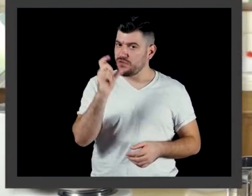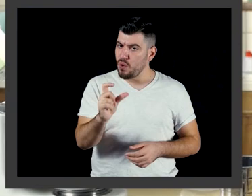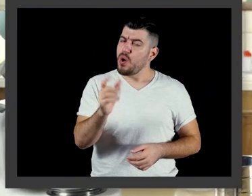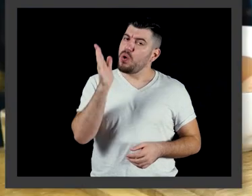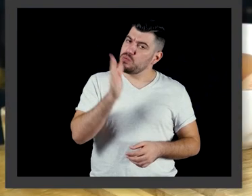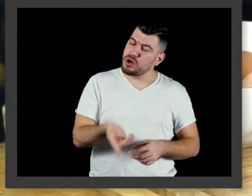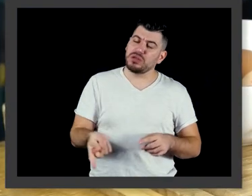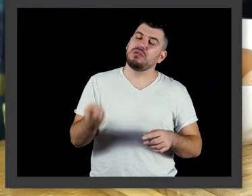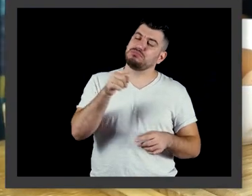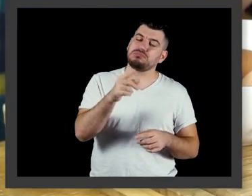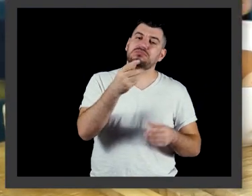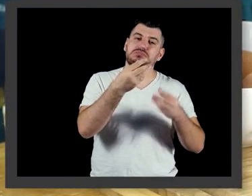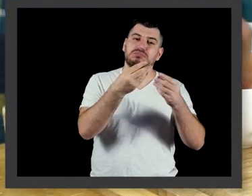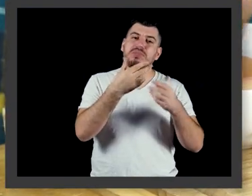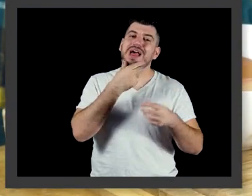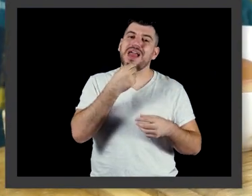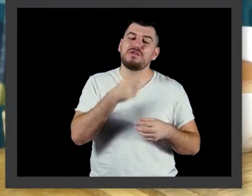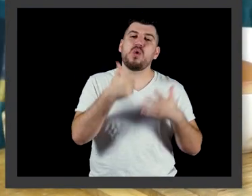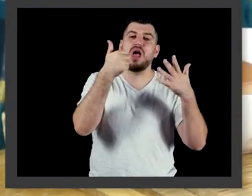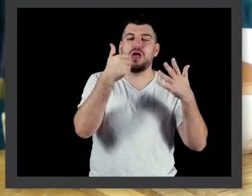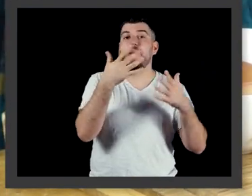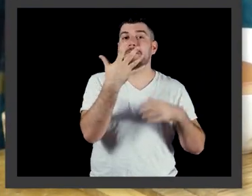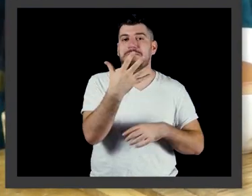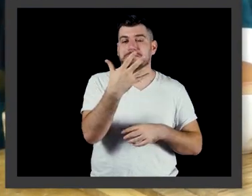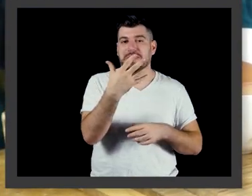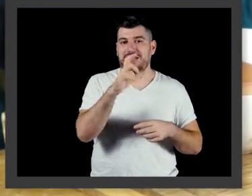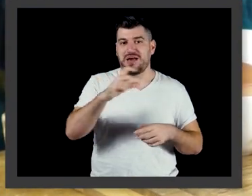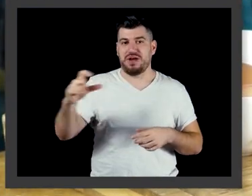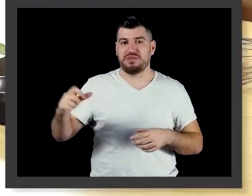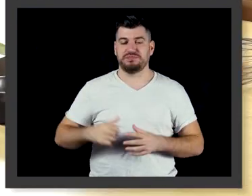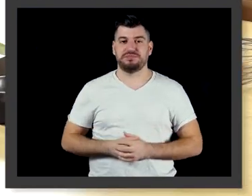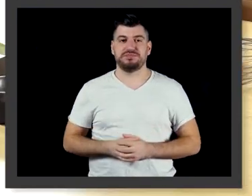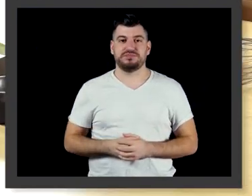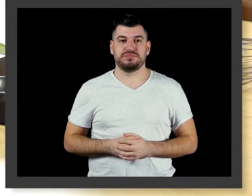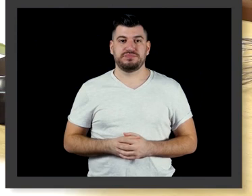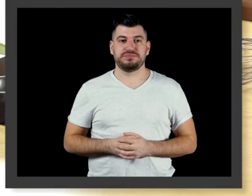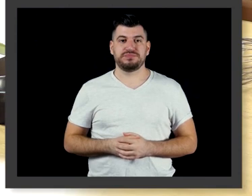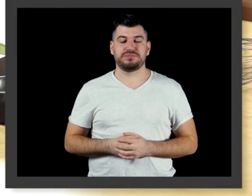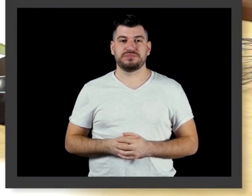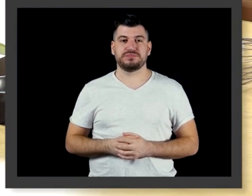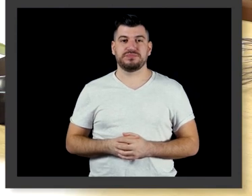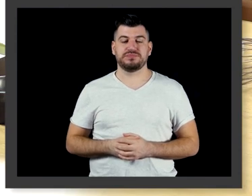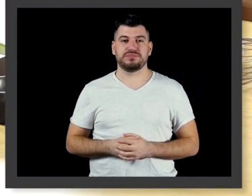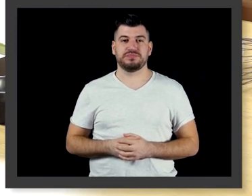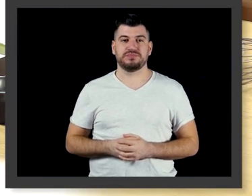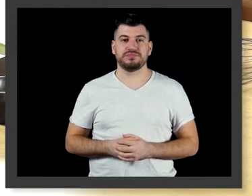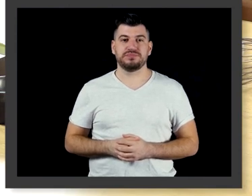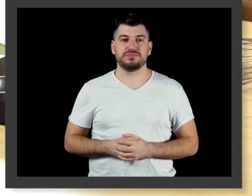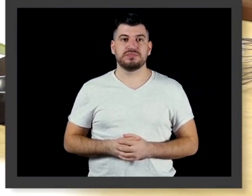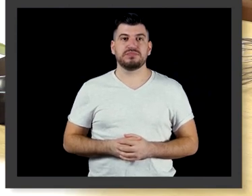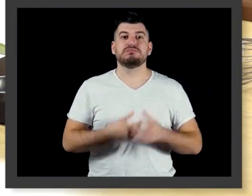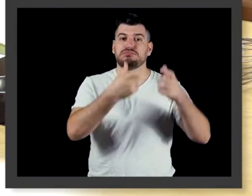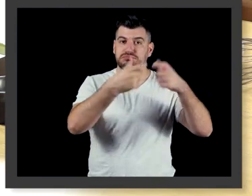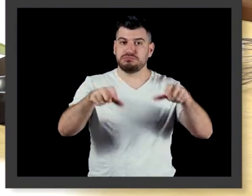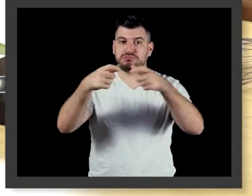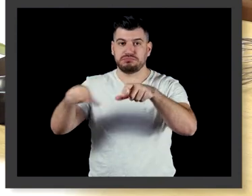κρόκους. Λοιπόν, θα ρίξω μέσα 3, 4 αυγά ολόκληρα και από εδώ θα βγάλω μόνο